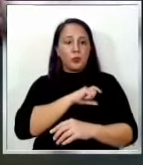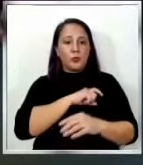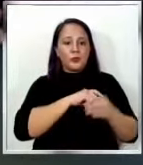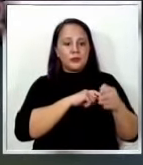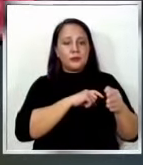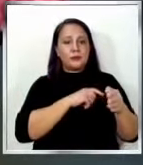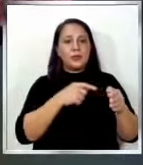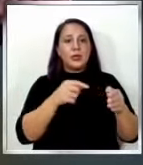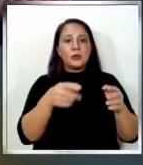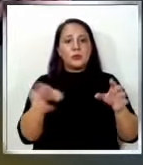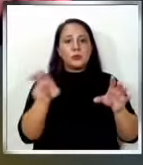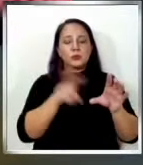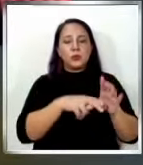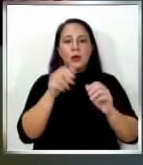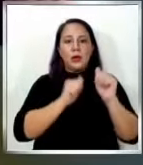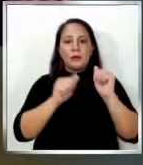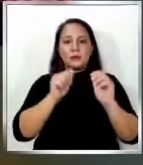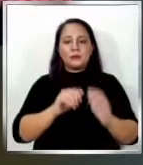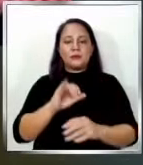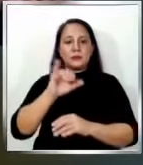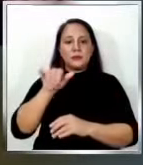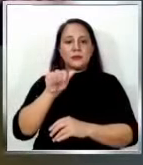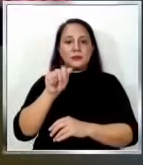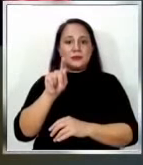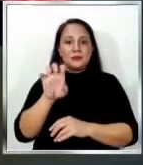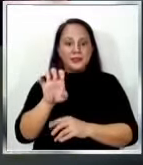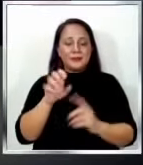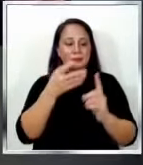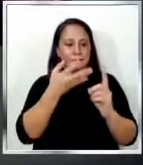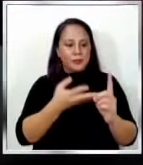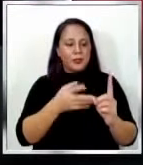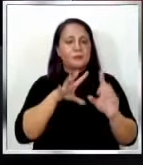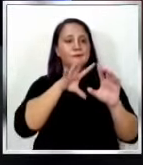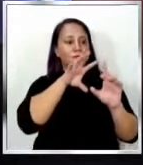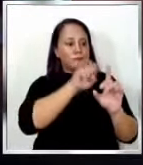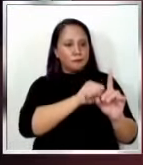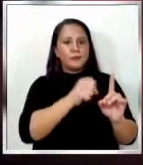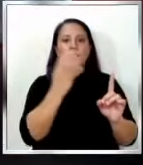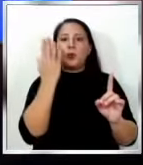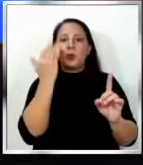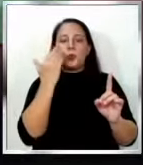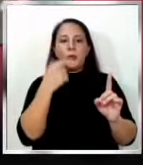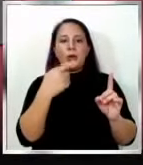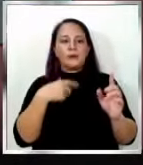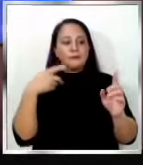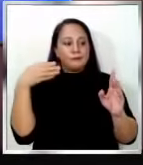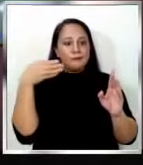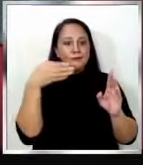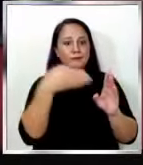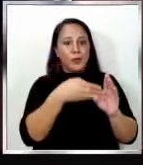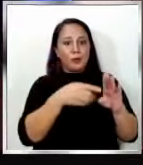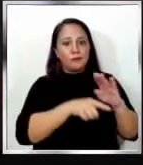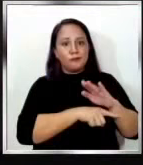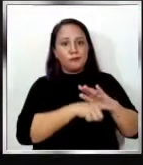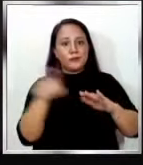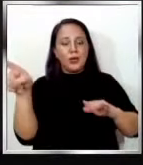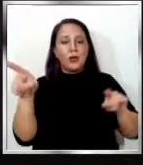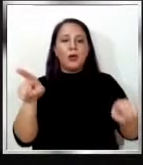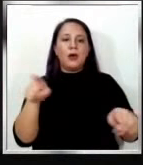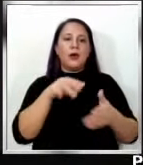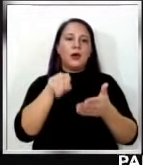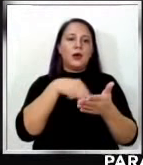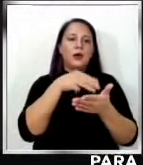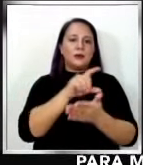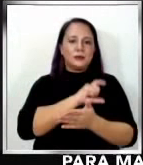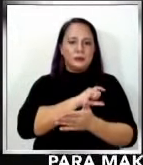ang aktor na si Jake Cuenca. Inaresto si Cuenca matapos umanong mag-hit and run sa sasakyan ng mandaluyong polis. Ayon